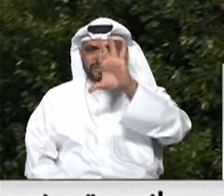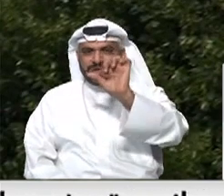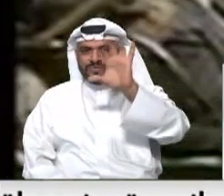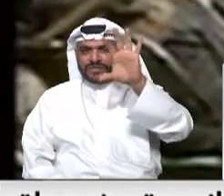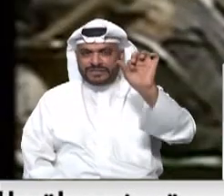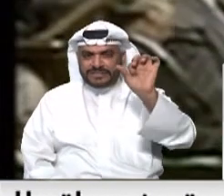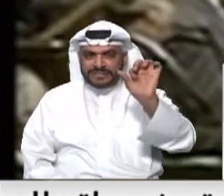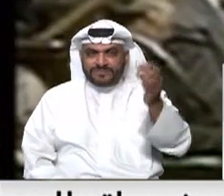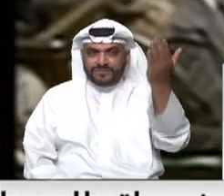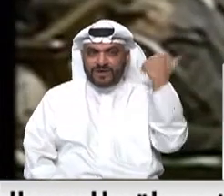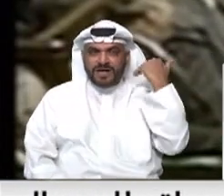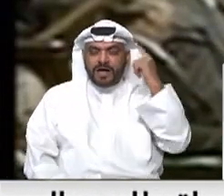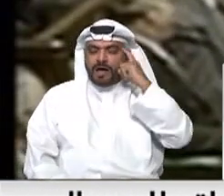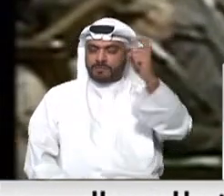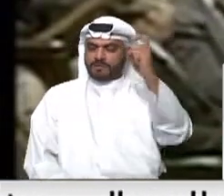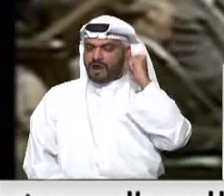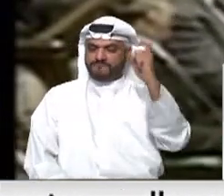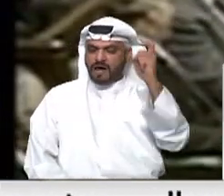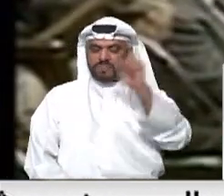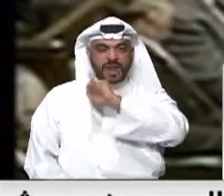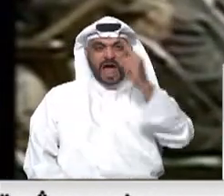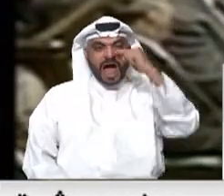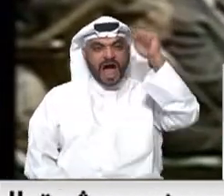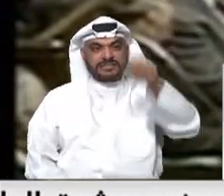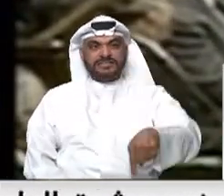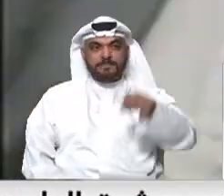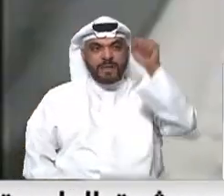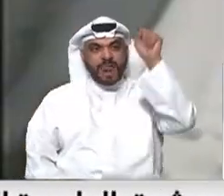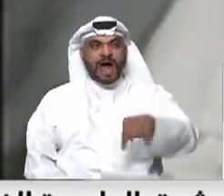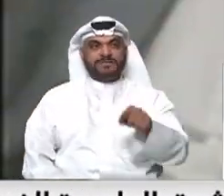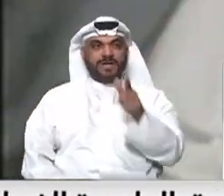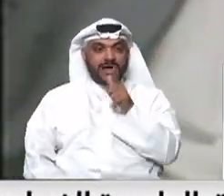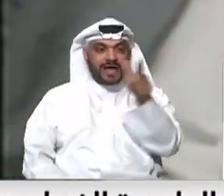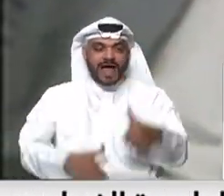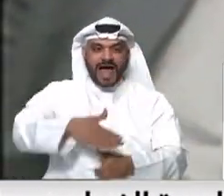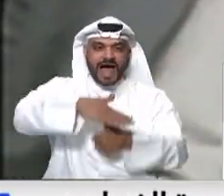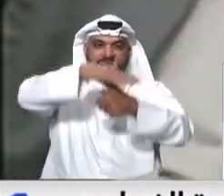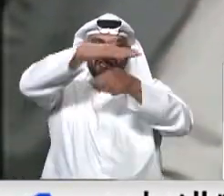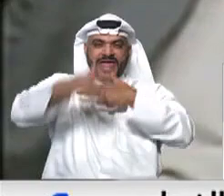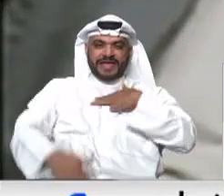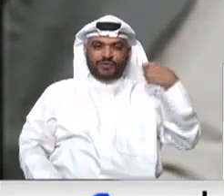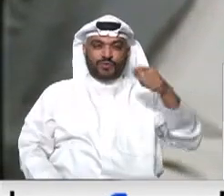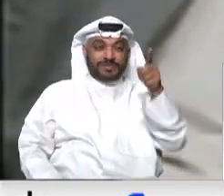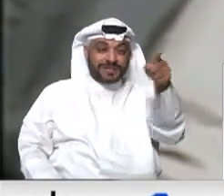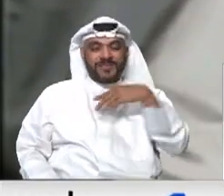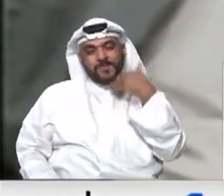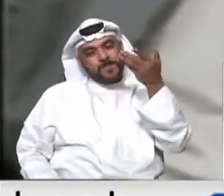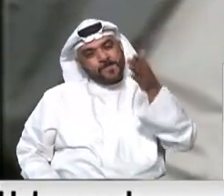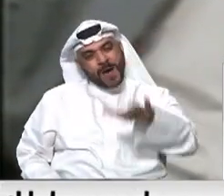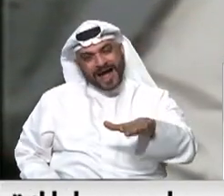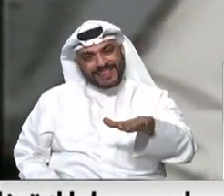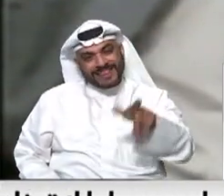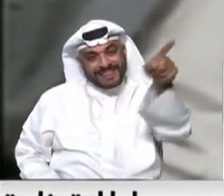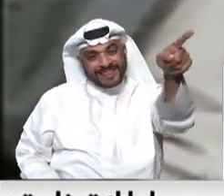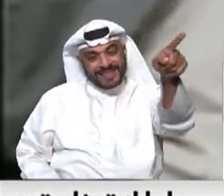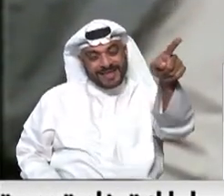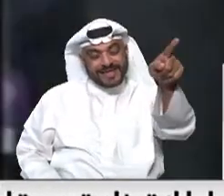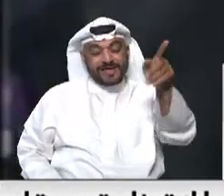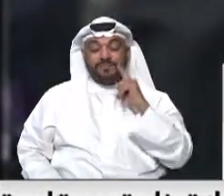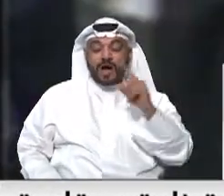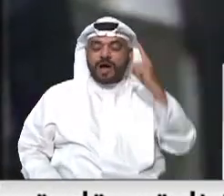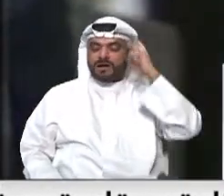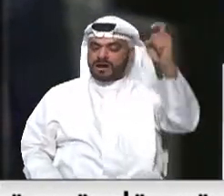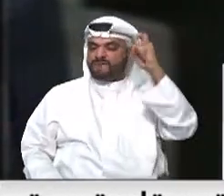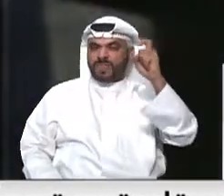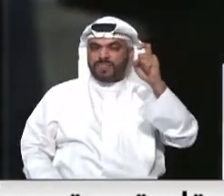تسعينيات القرن الماضي، ومع الساعات الأولى أعلنت رئيسة الوزراء مارغريت تاتشر موقفها بوضوح برفض